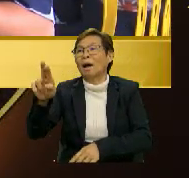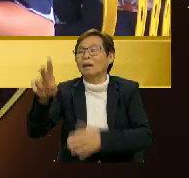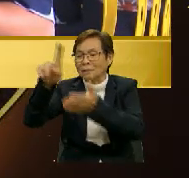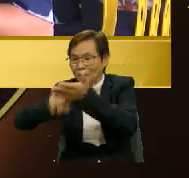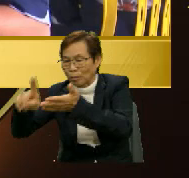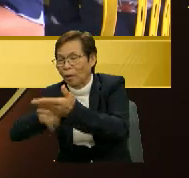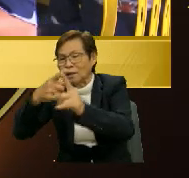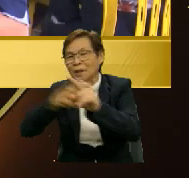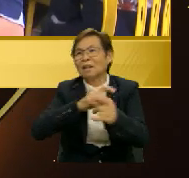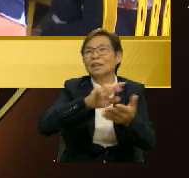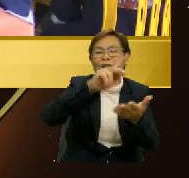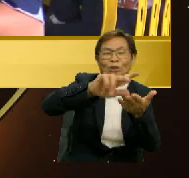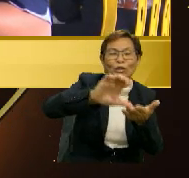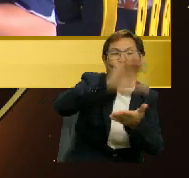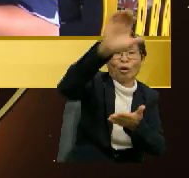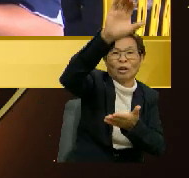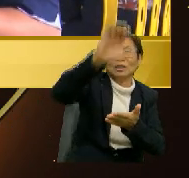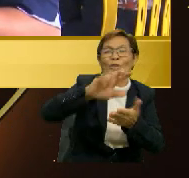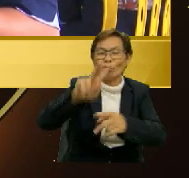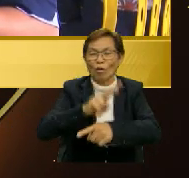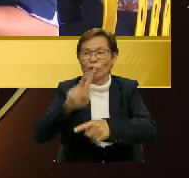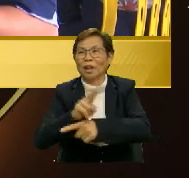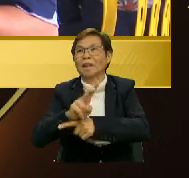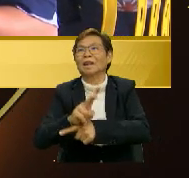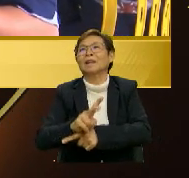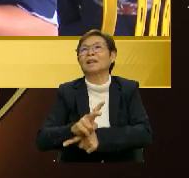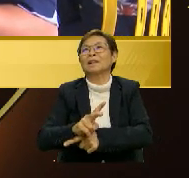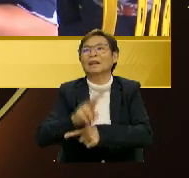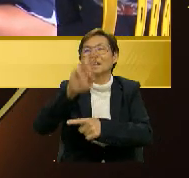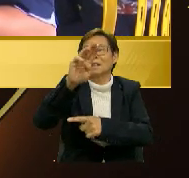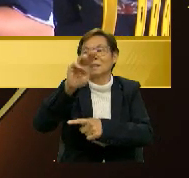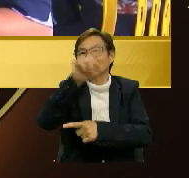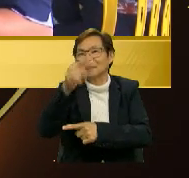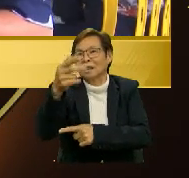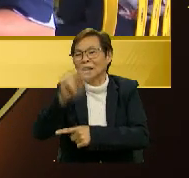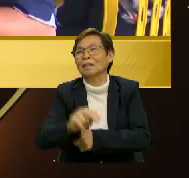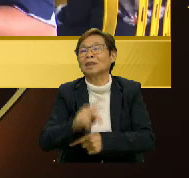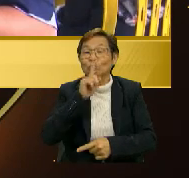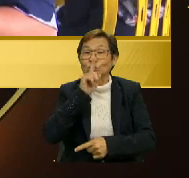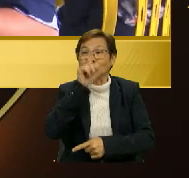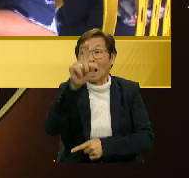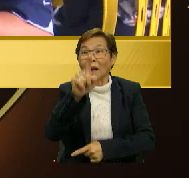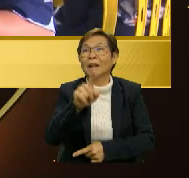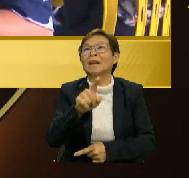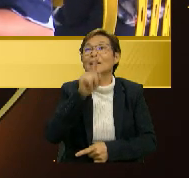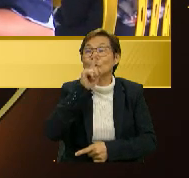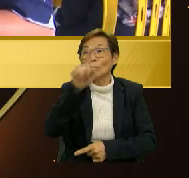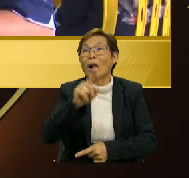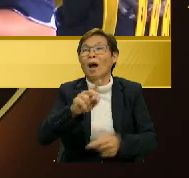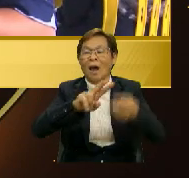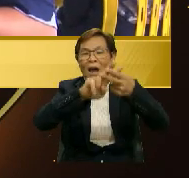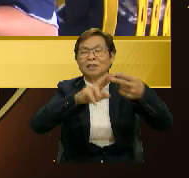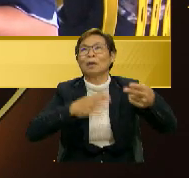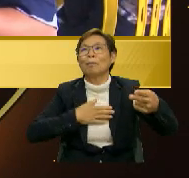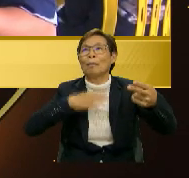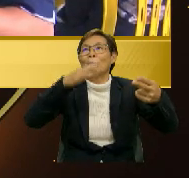dari Kolej Vokasional Datuk Seri Muhammad Zain Alor Gajah yang sahih di RTM #MyPRU15. Kita kembali bersama Hafiz di